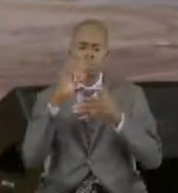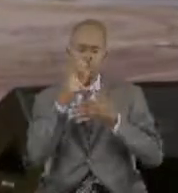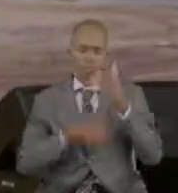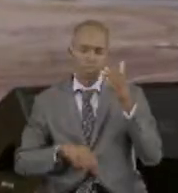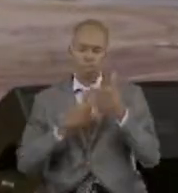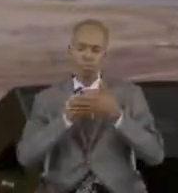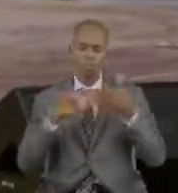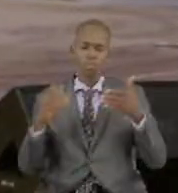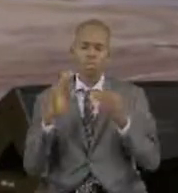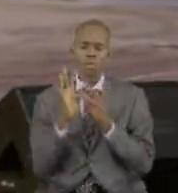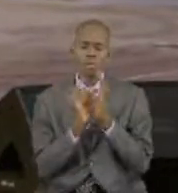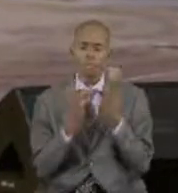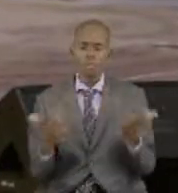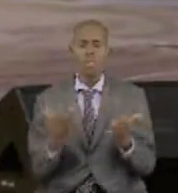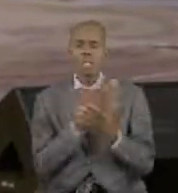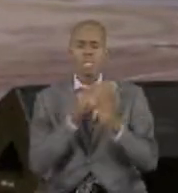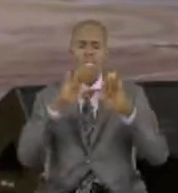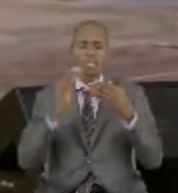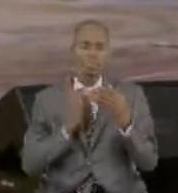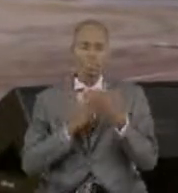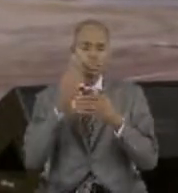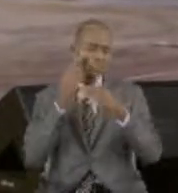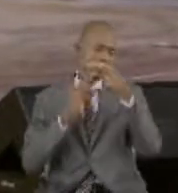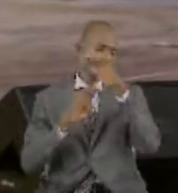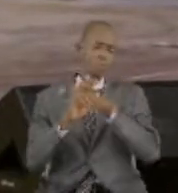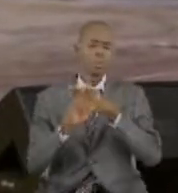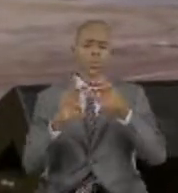des Écritures et que tu donnes la vision, la révélation,